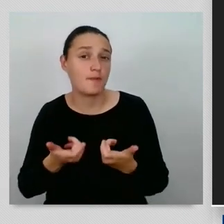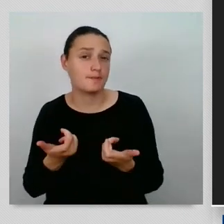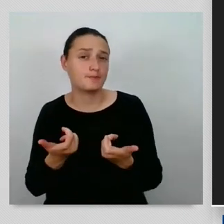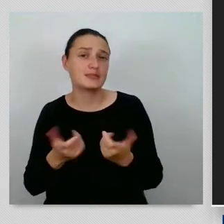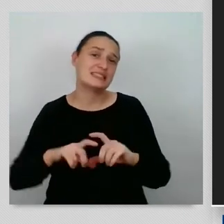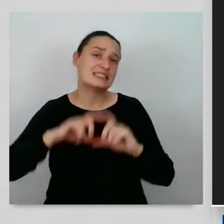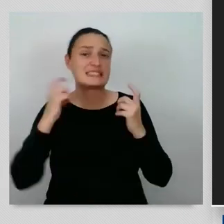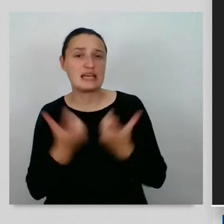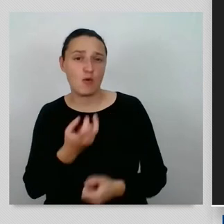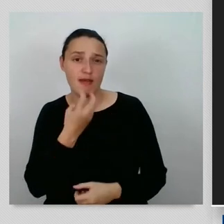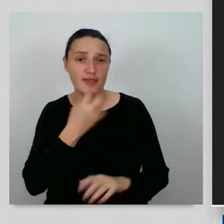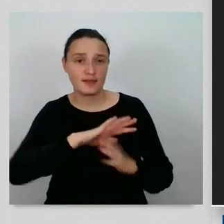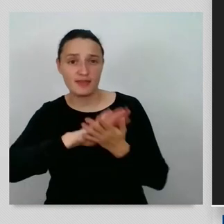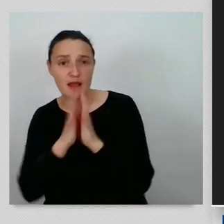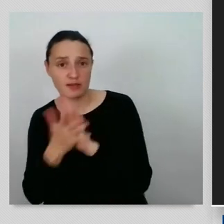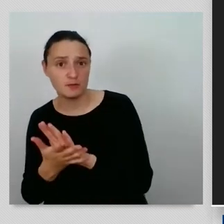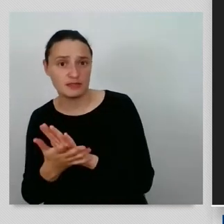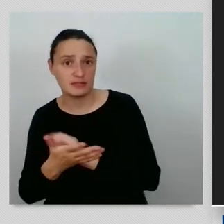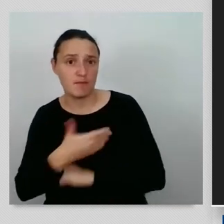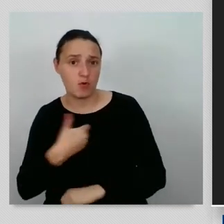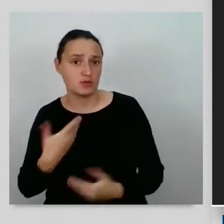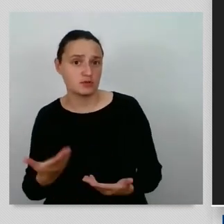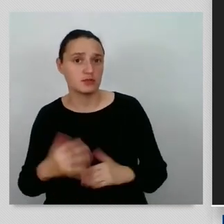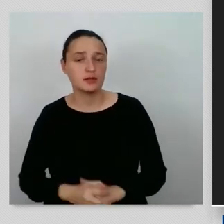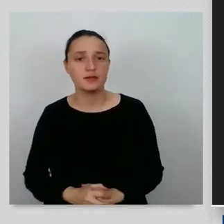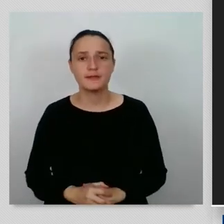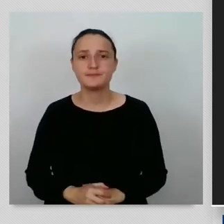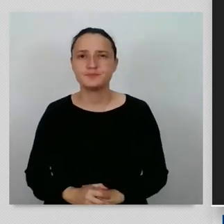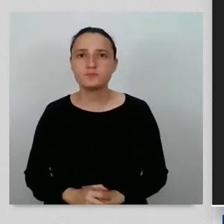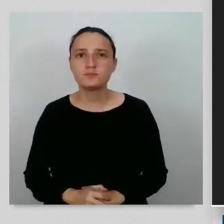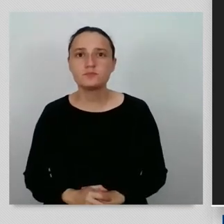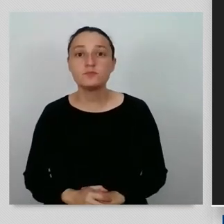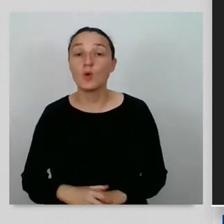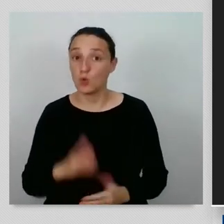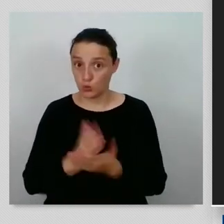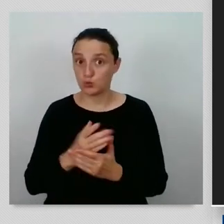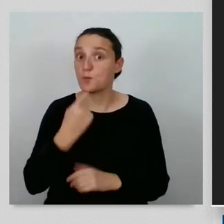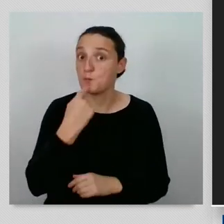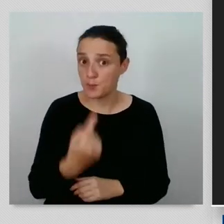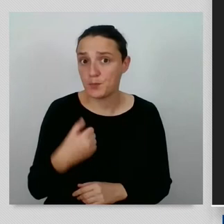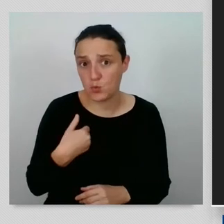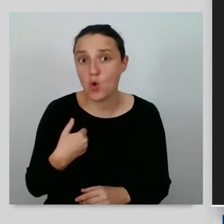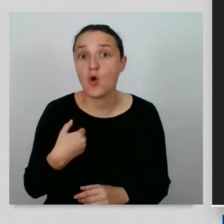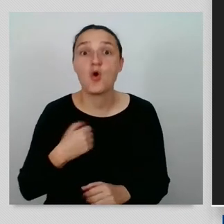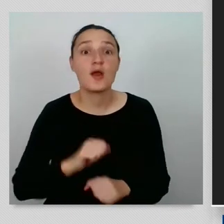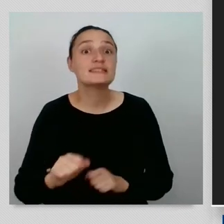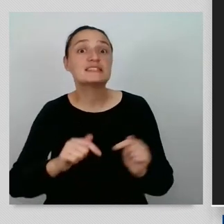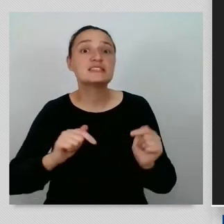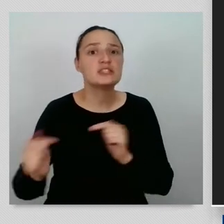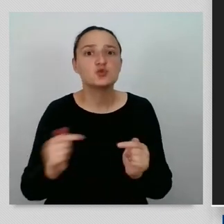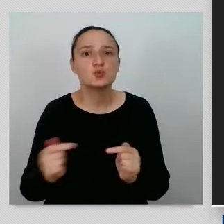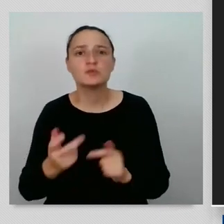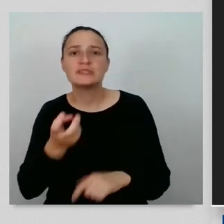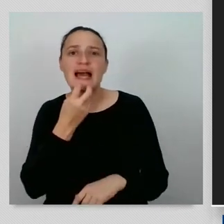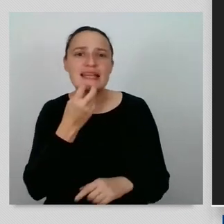całej transformacji energetycznej w Polsce. Jest to wreszcie, tak jak powiedziałam, dyskusja o polityce